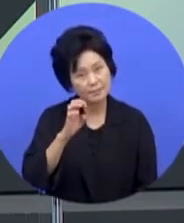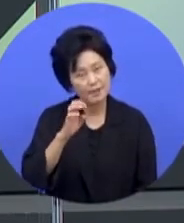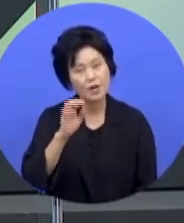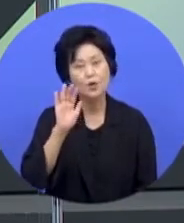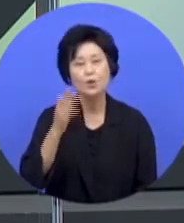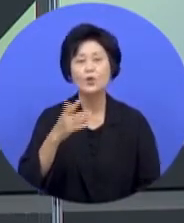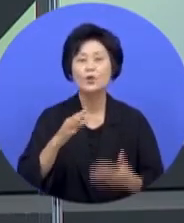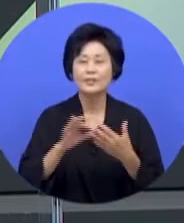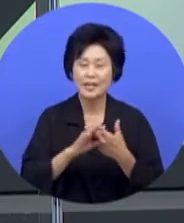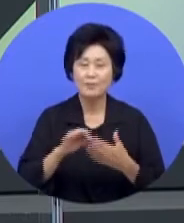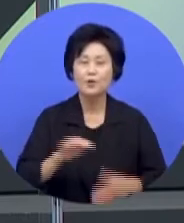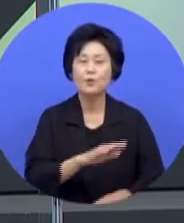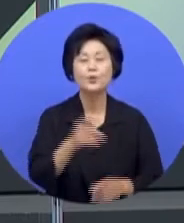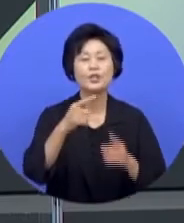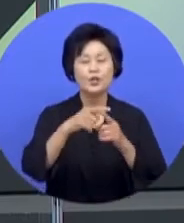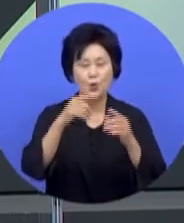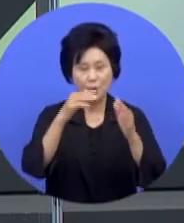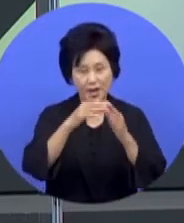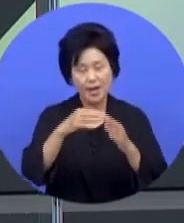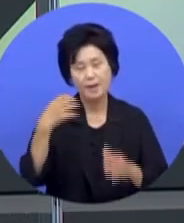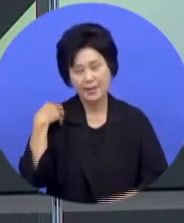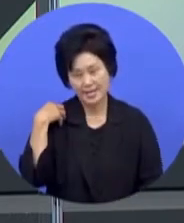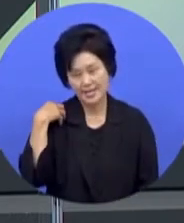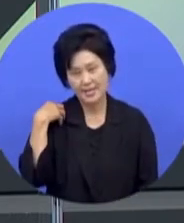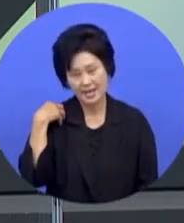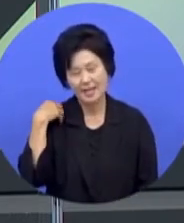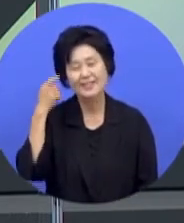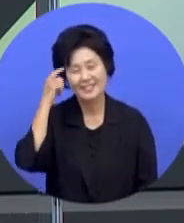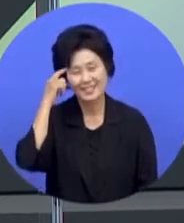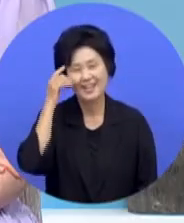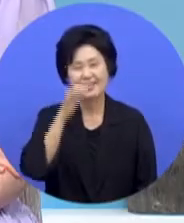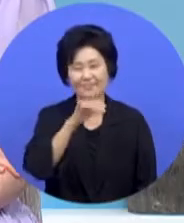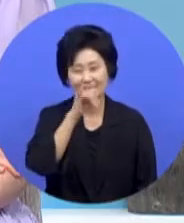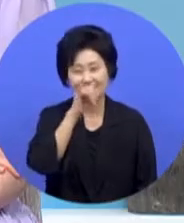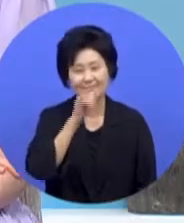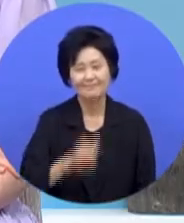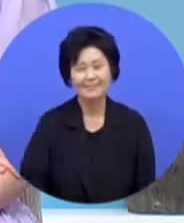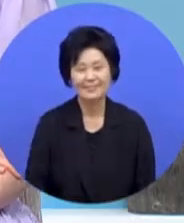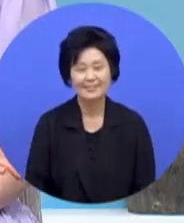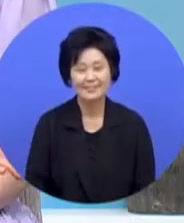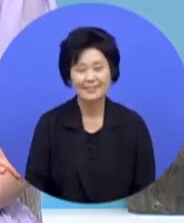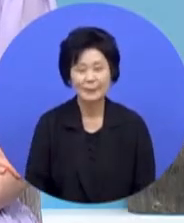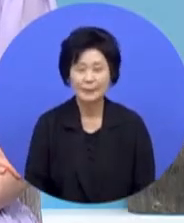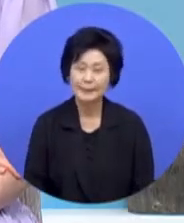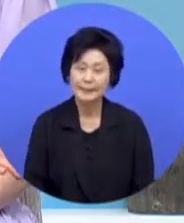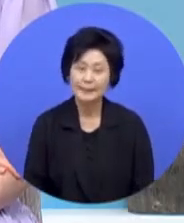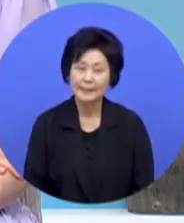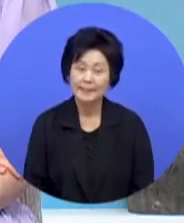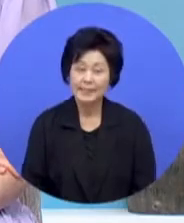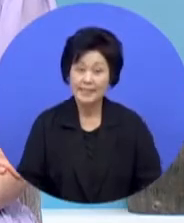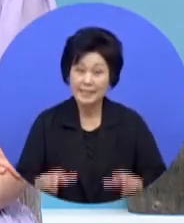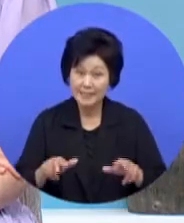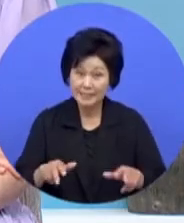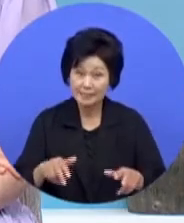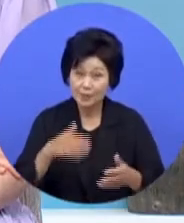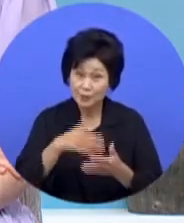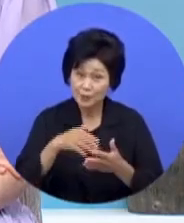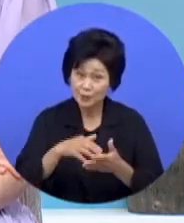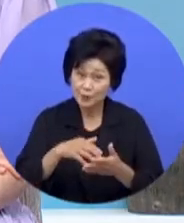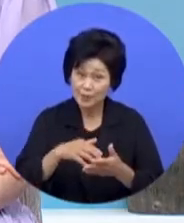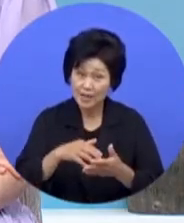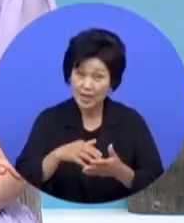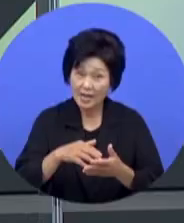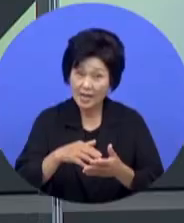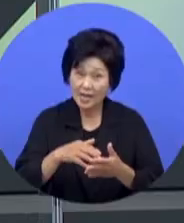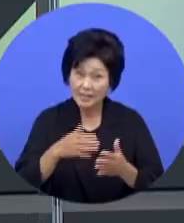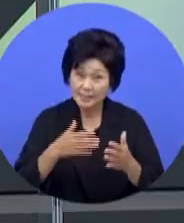있는 그런 능력이 되지 않을까 네. 생각하고 나가고 정원에서는 아직 조금 좀 더 채워야 되네요.